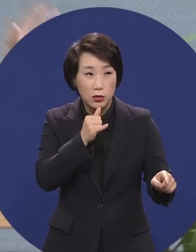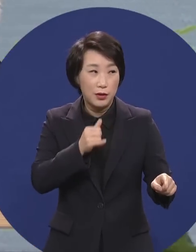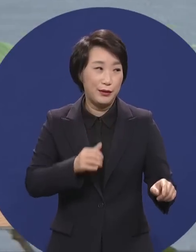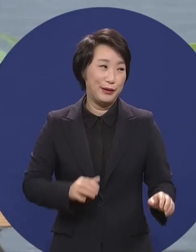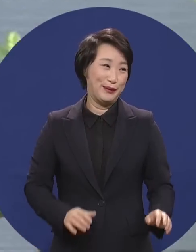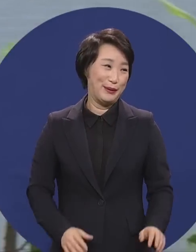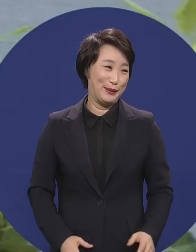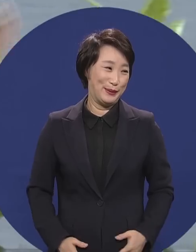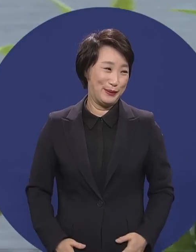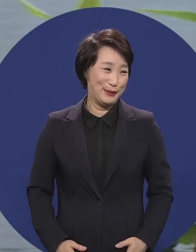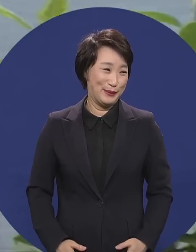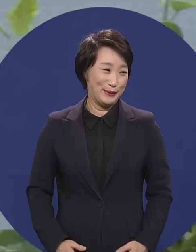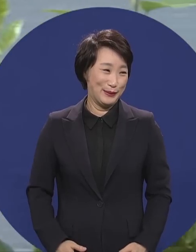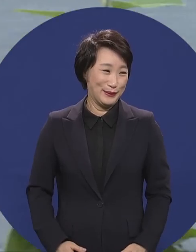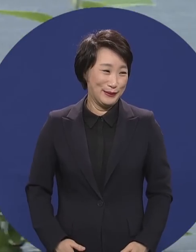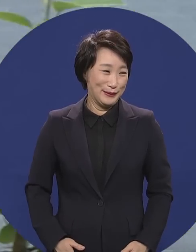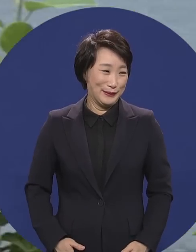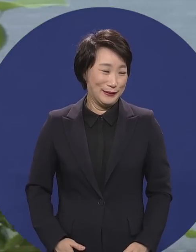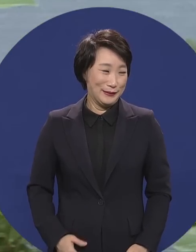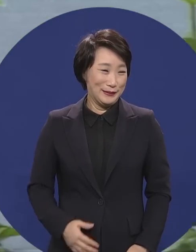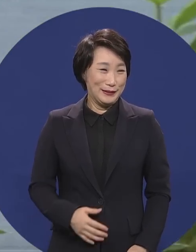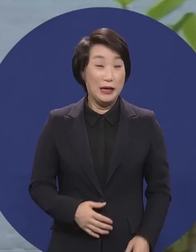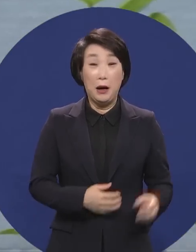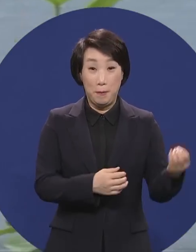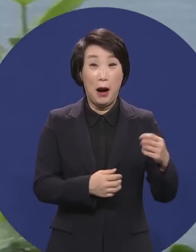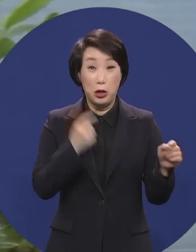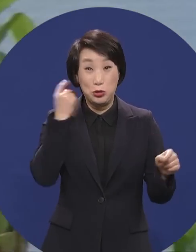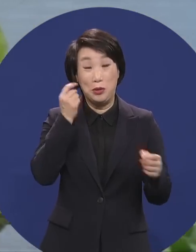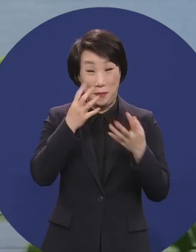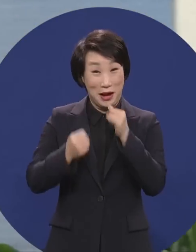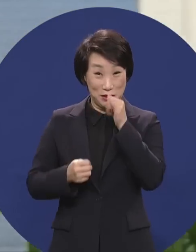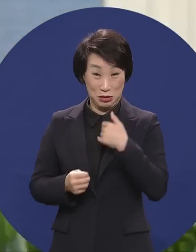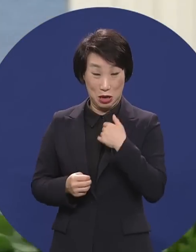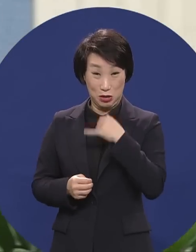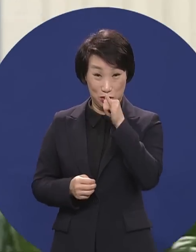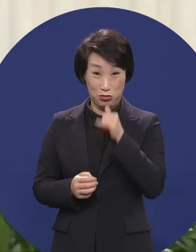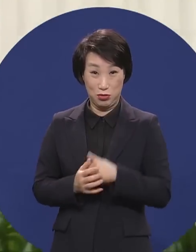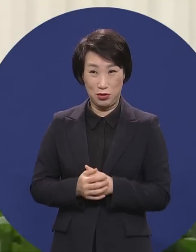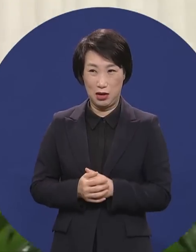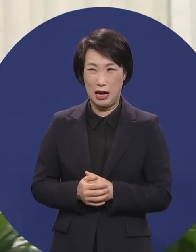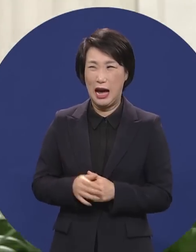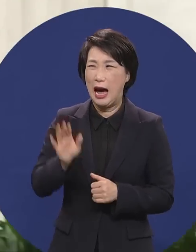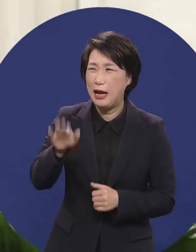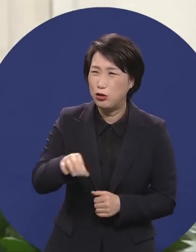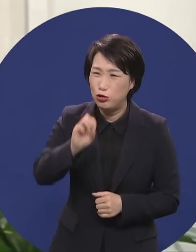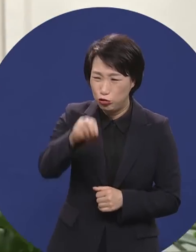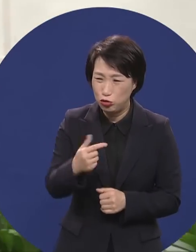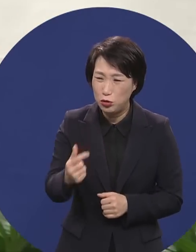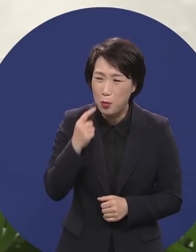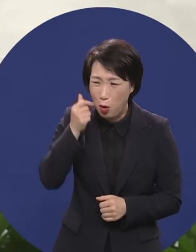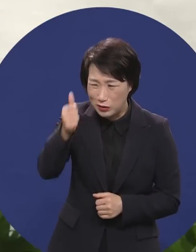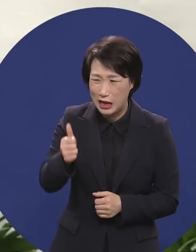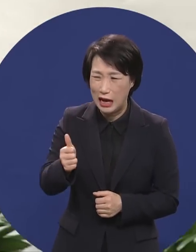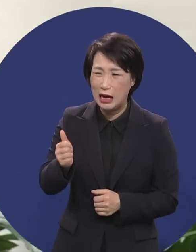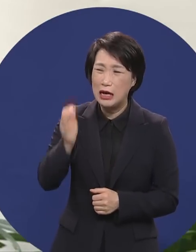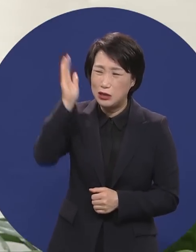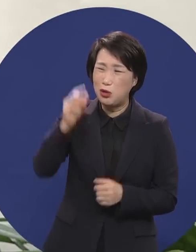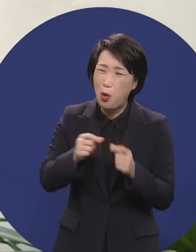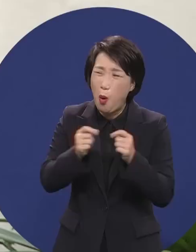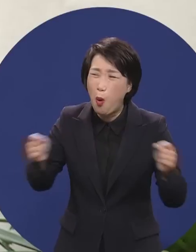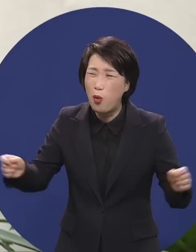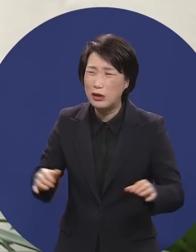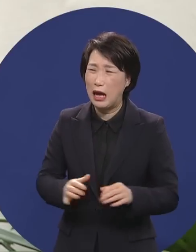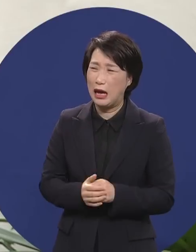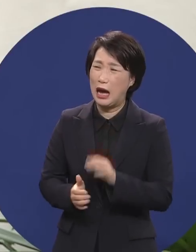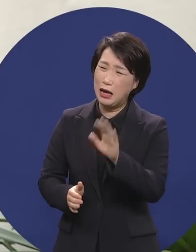난 이런 소리 들을 때마다, 저는 그런 소리 많이 들었어요. 윤 목사, 설교를 너무 오래 해요. 바쁜